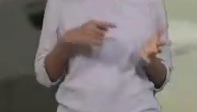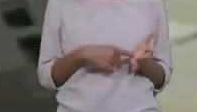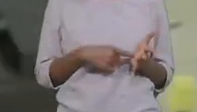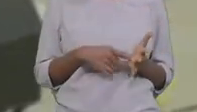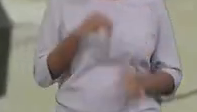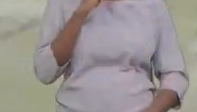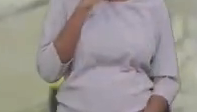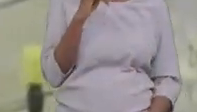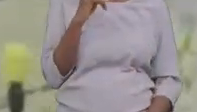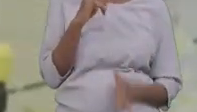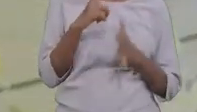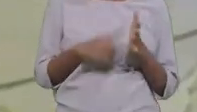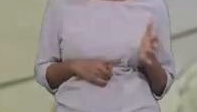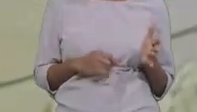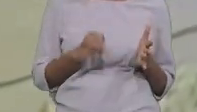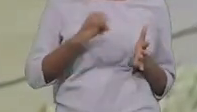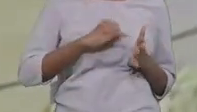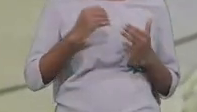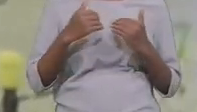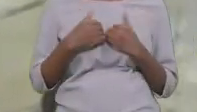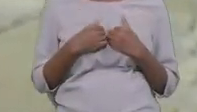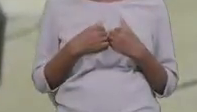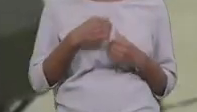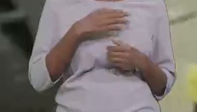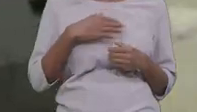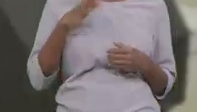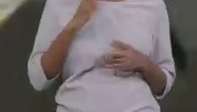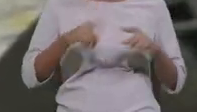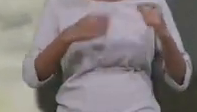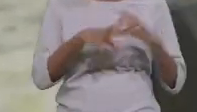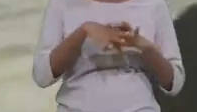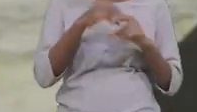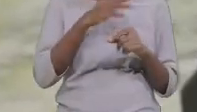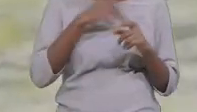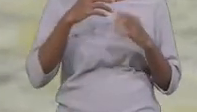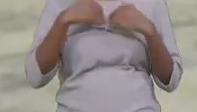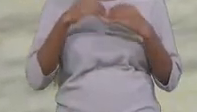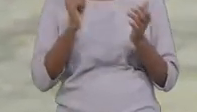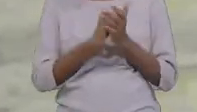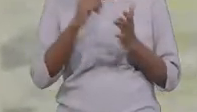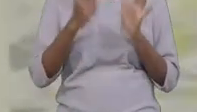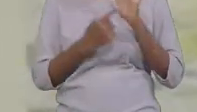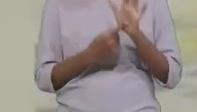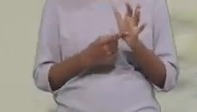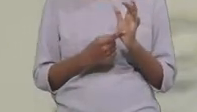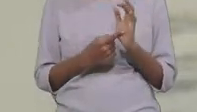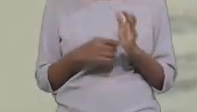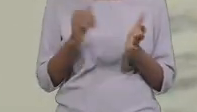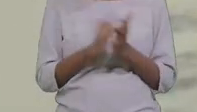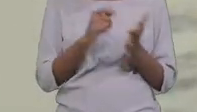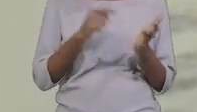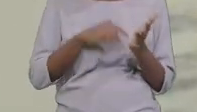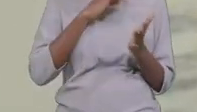Seigneur. Voici ce que j'ai. Et tu sors et tu as cette